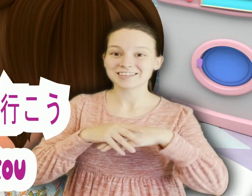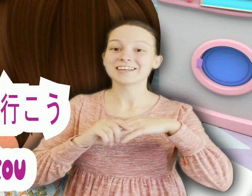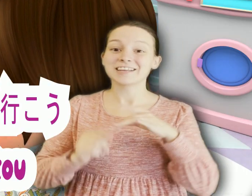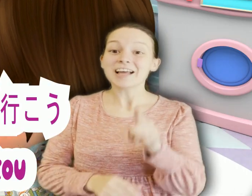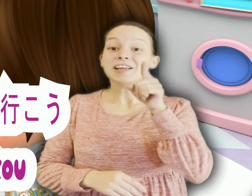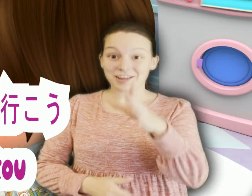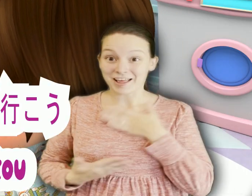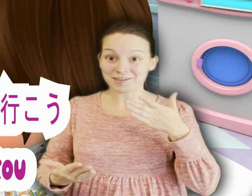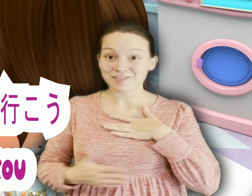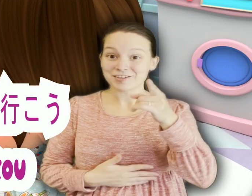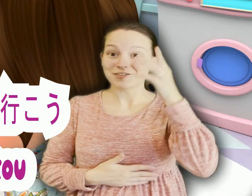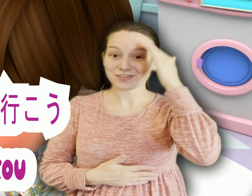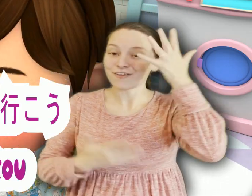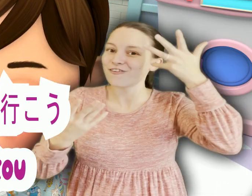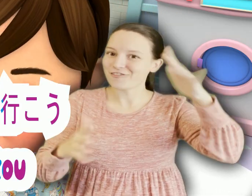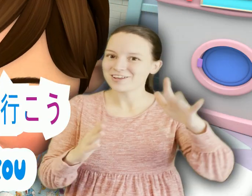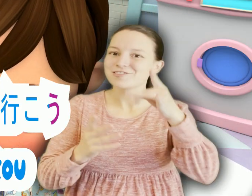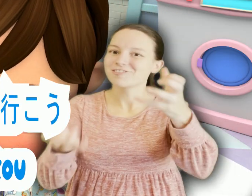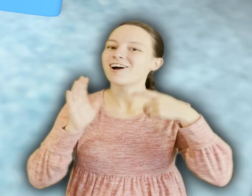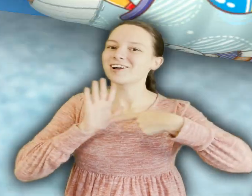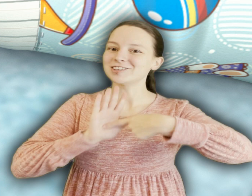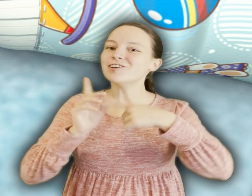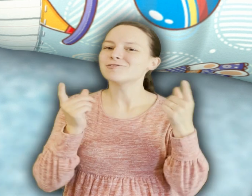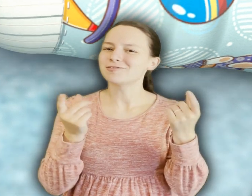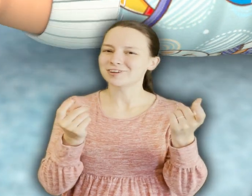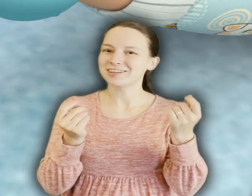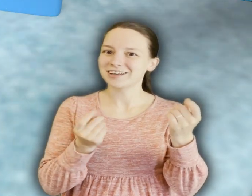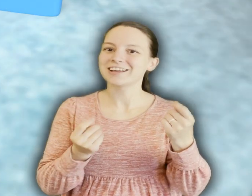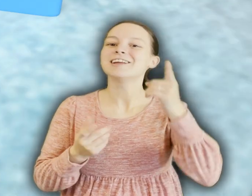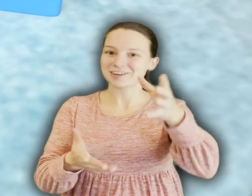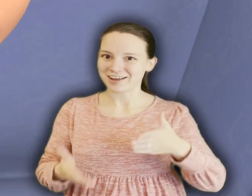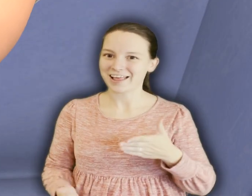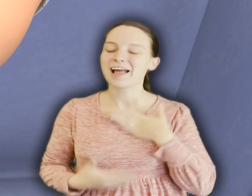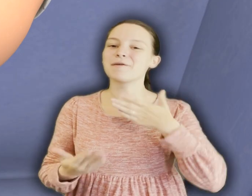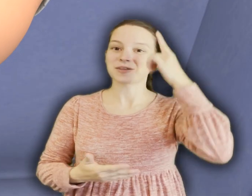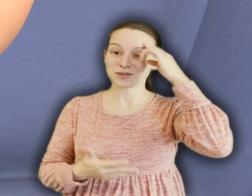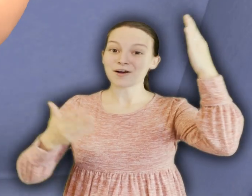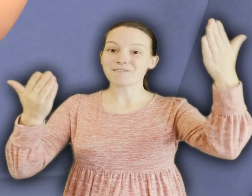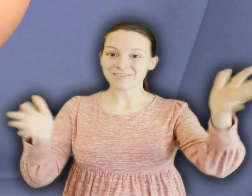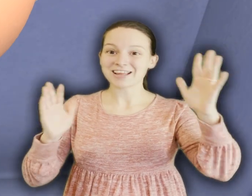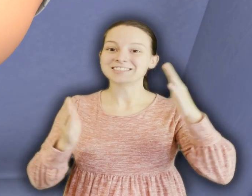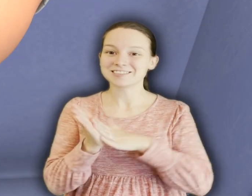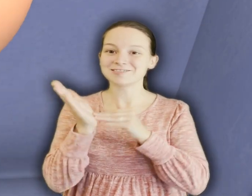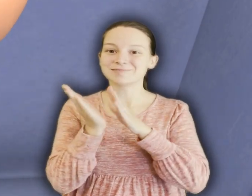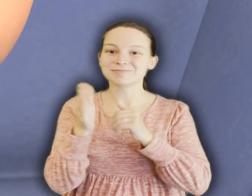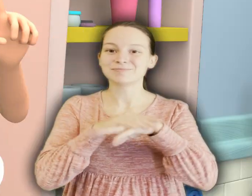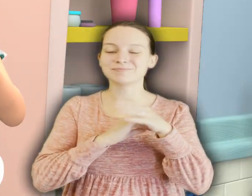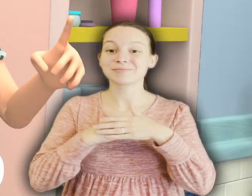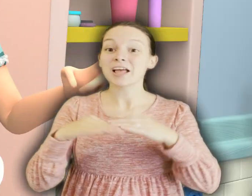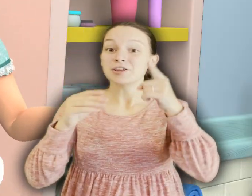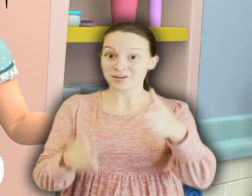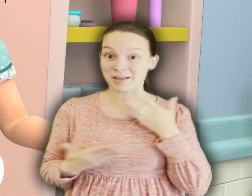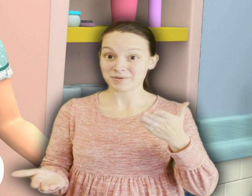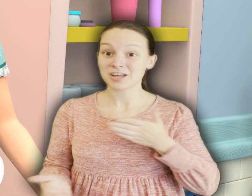たかったらソープを使いに行こう。食べたかったらソープを使おう。食べ